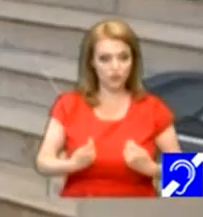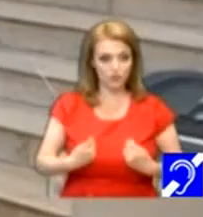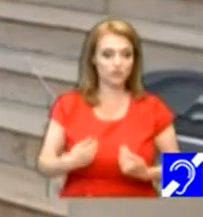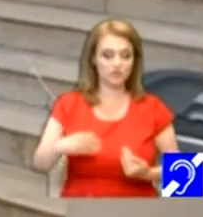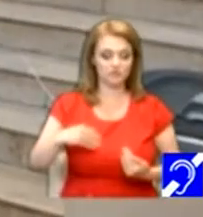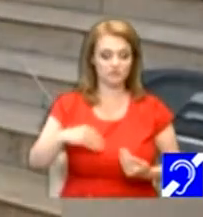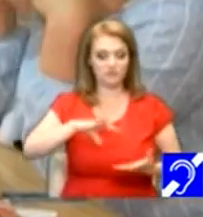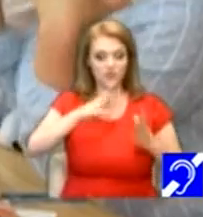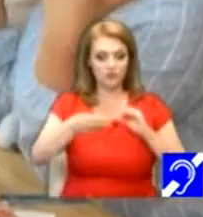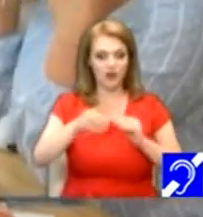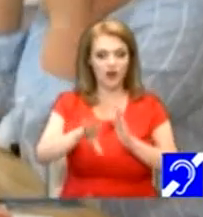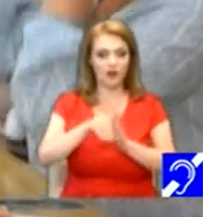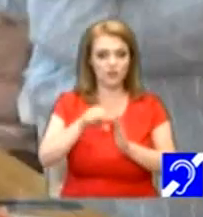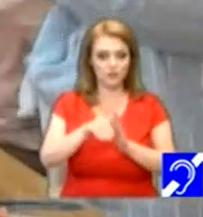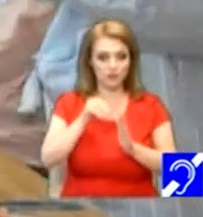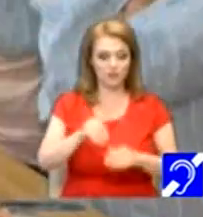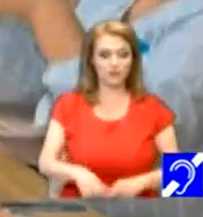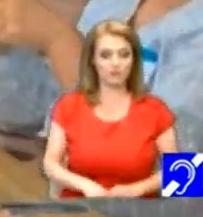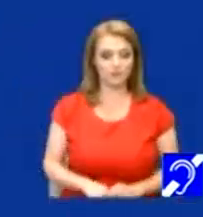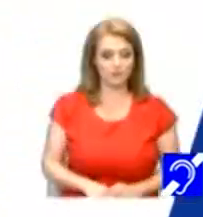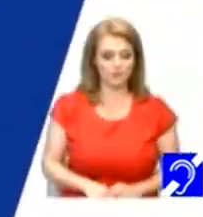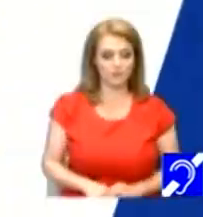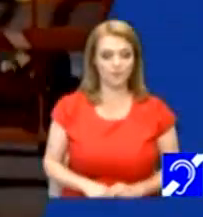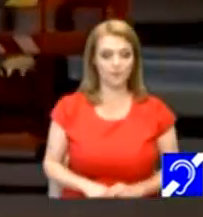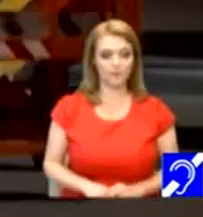înregistrate în alegerile parlamentare anticipate.